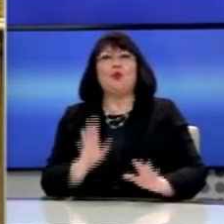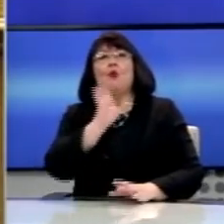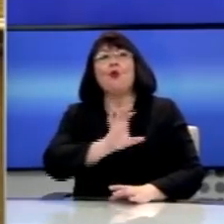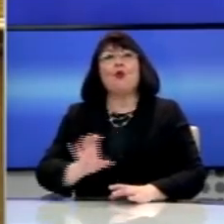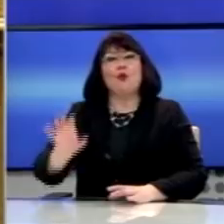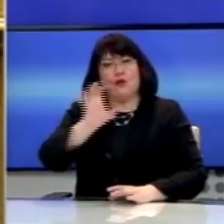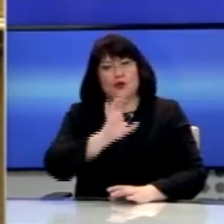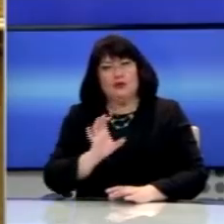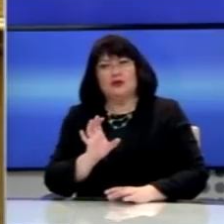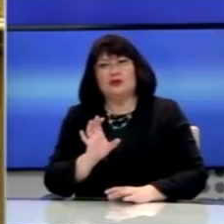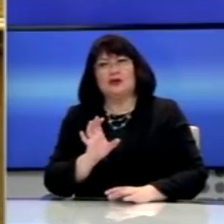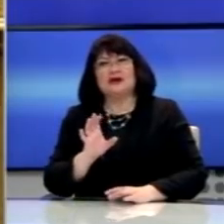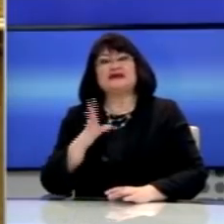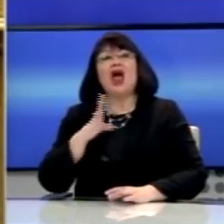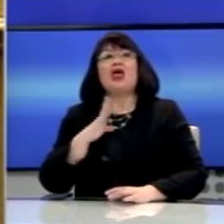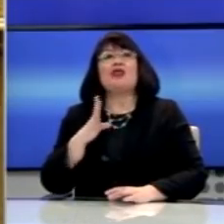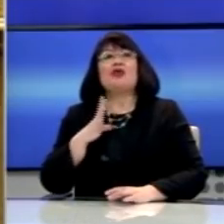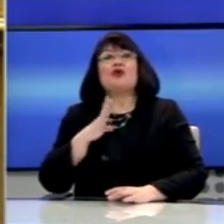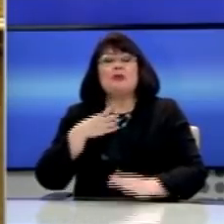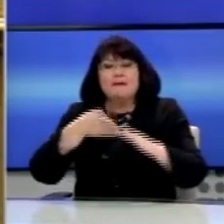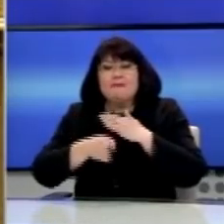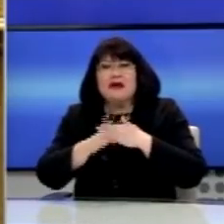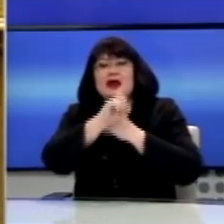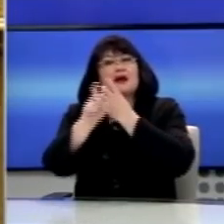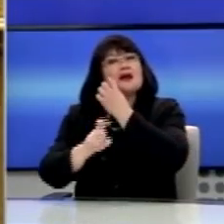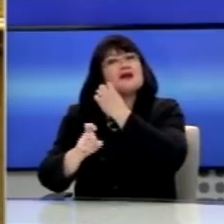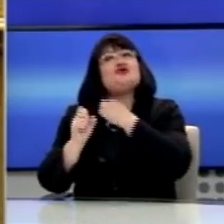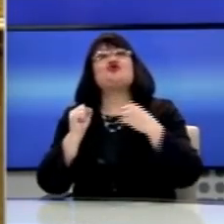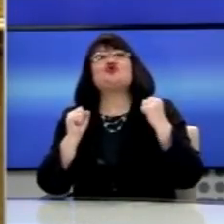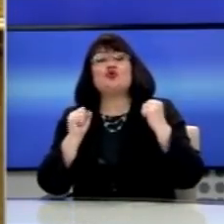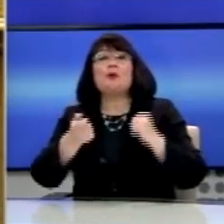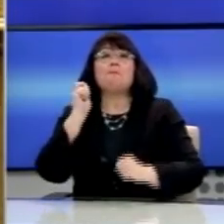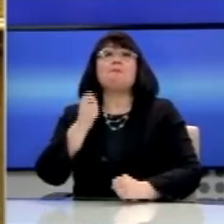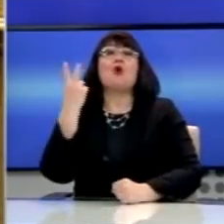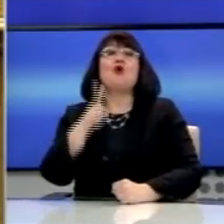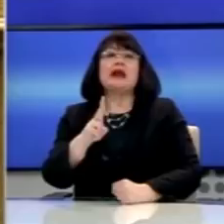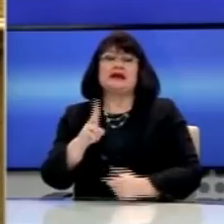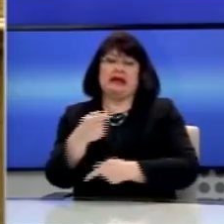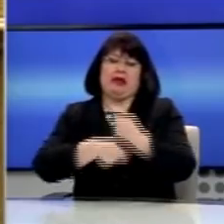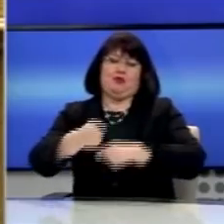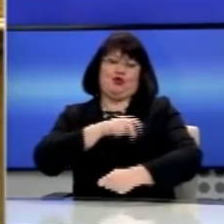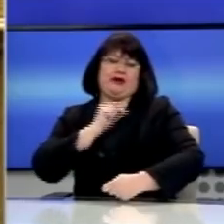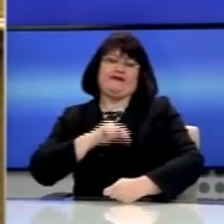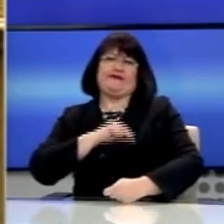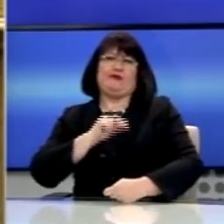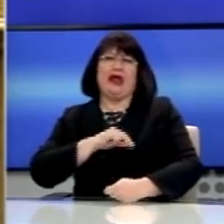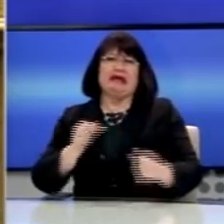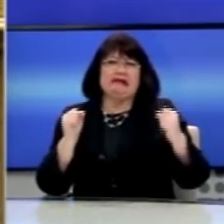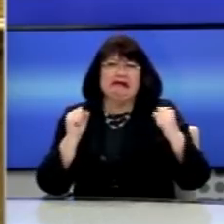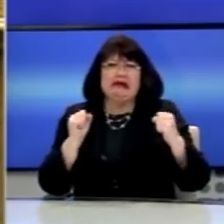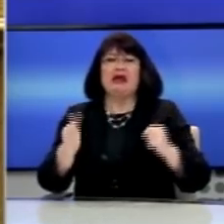τις χώρες, οι λαοί βιώνουν τα αποτελέσματα της πολιτικής της εμπορευματοποίησης,